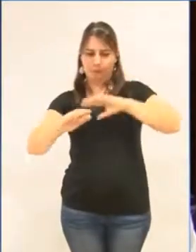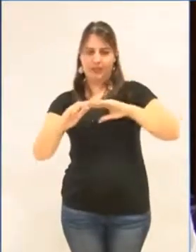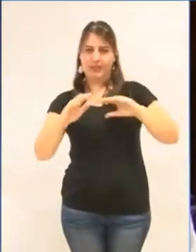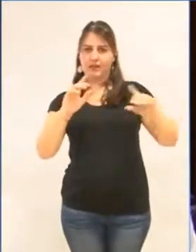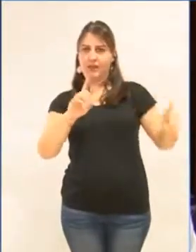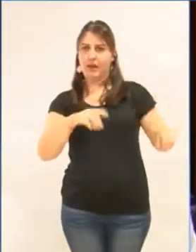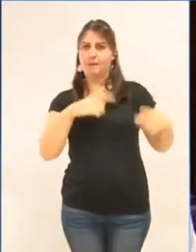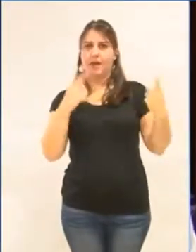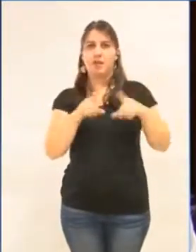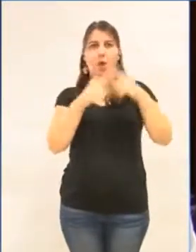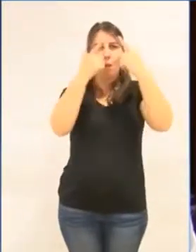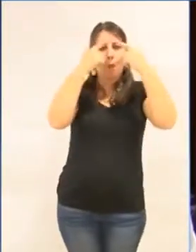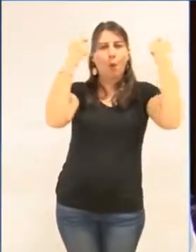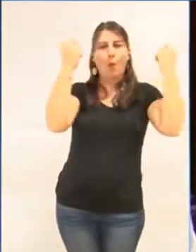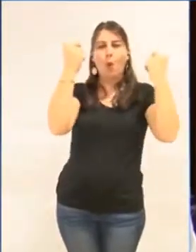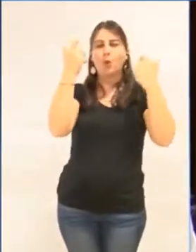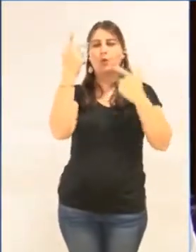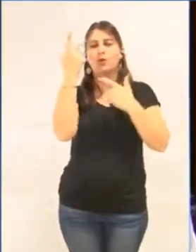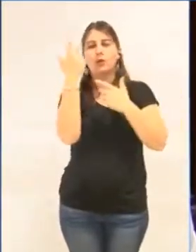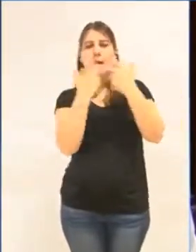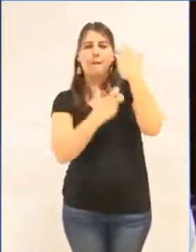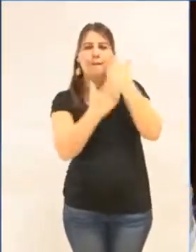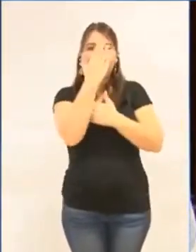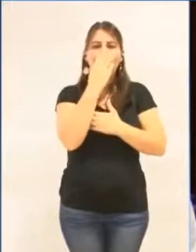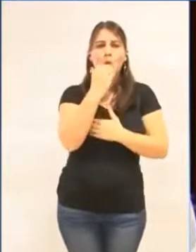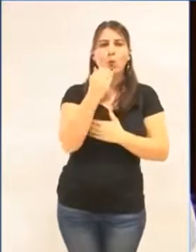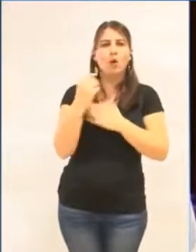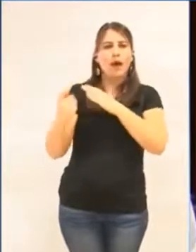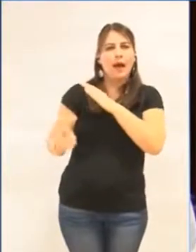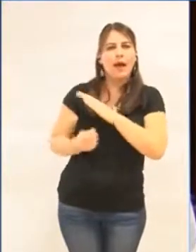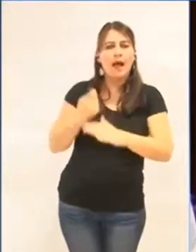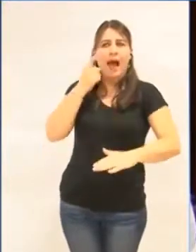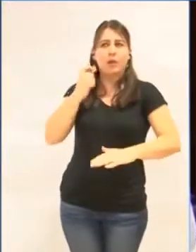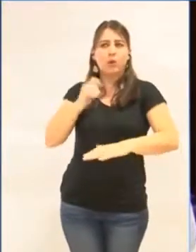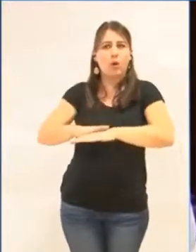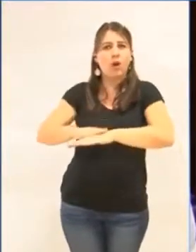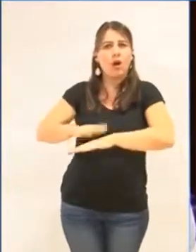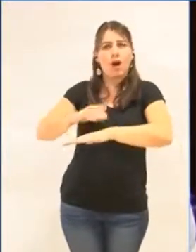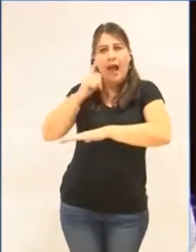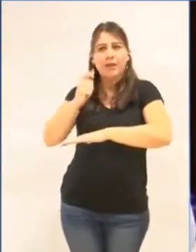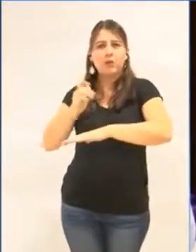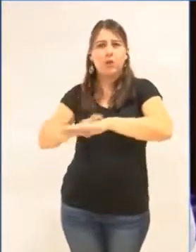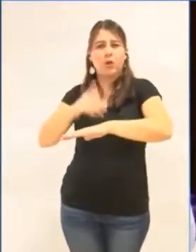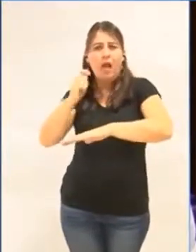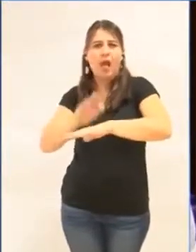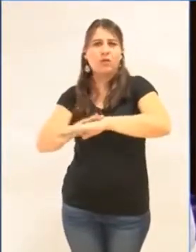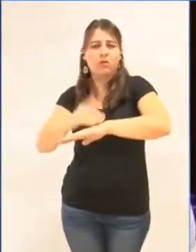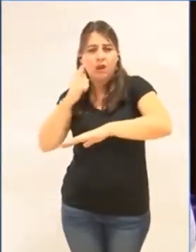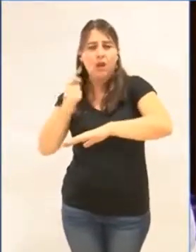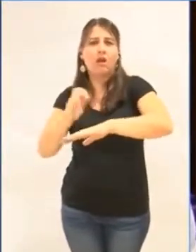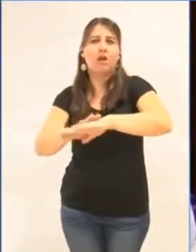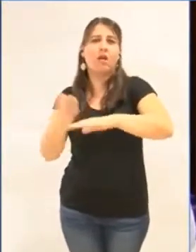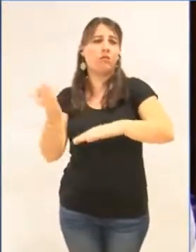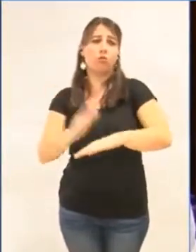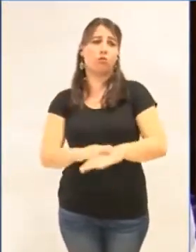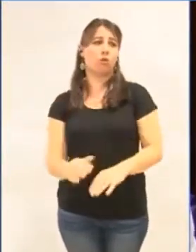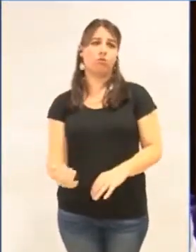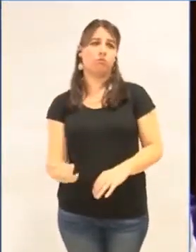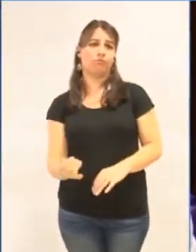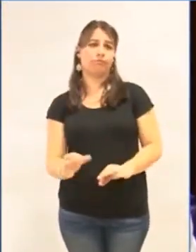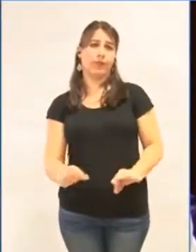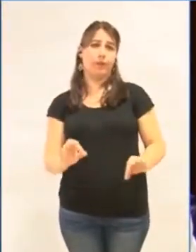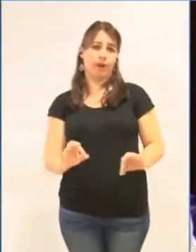tenu un discours qui ne correspond quand même pas à la réalité de la situation. Dont acte. Le deuxième